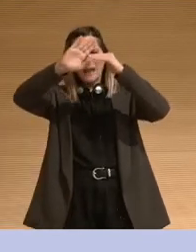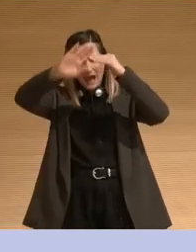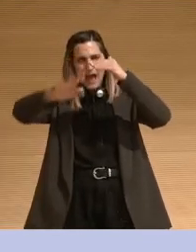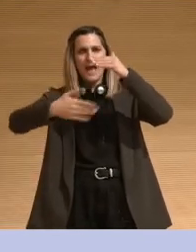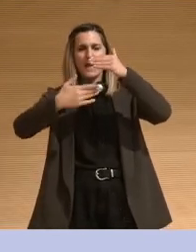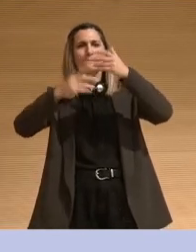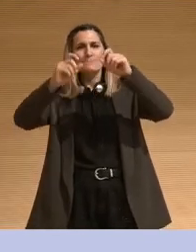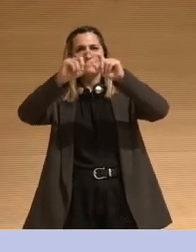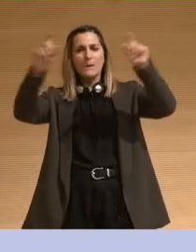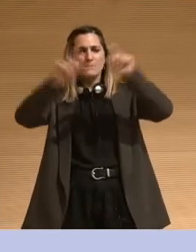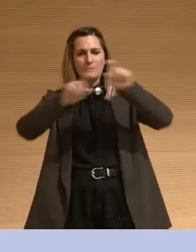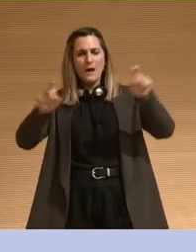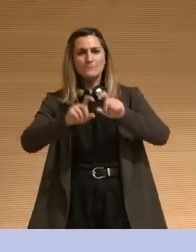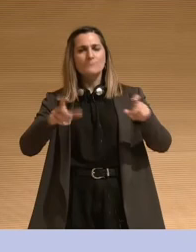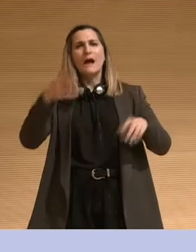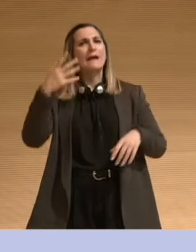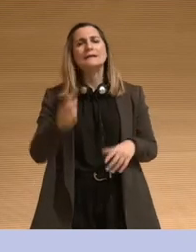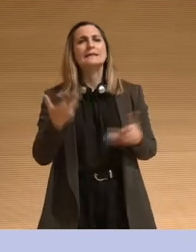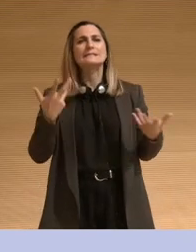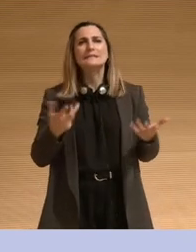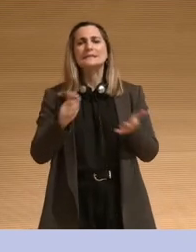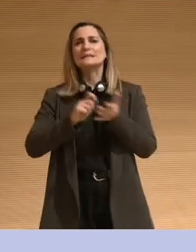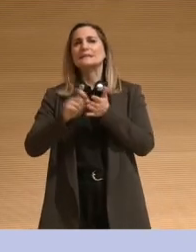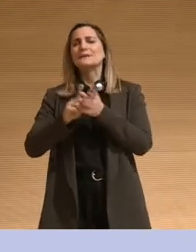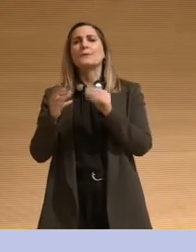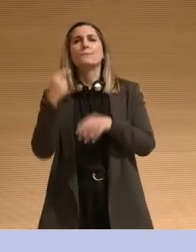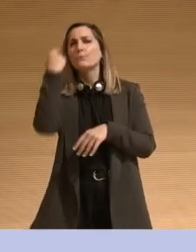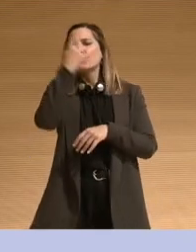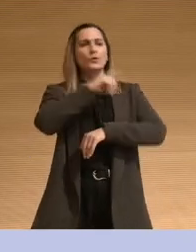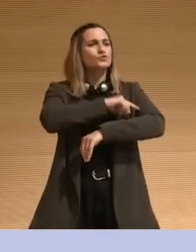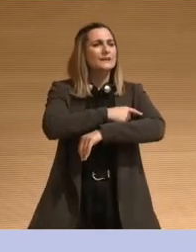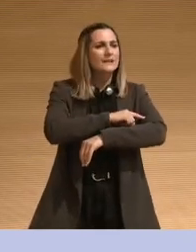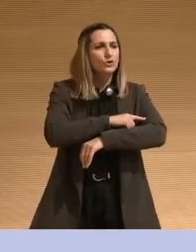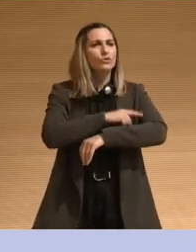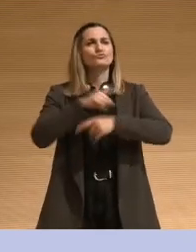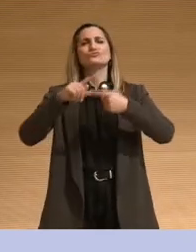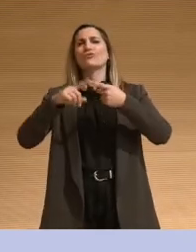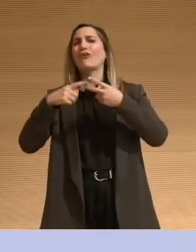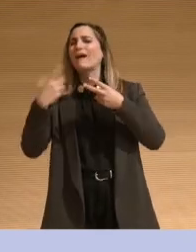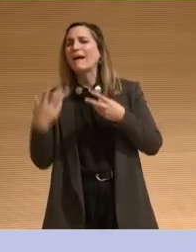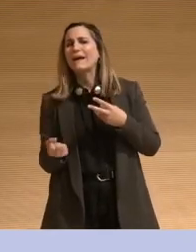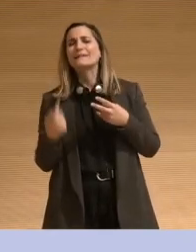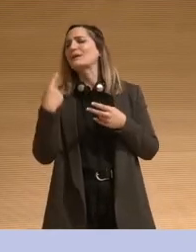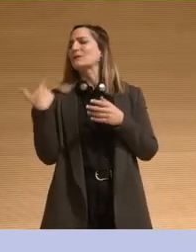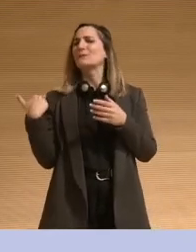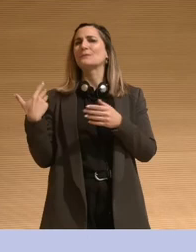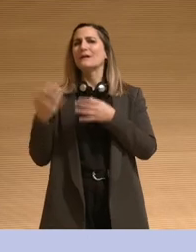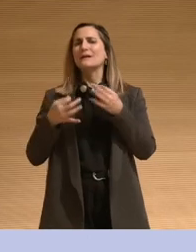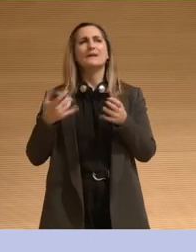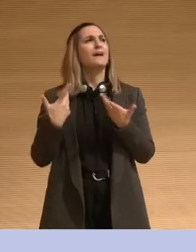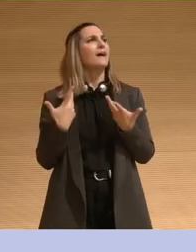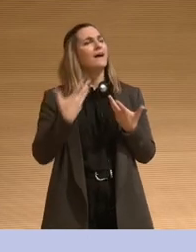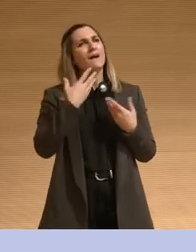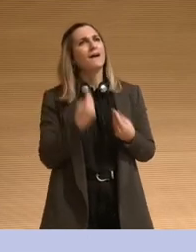συνταγογραφήσεις, άειλη συνταγογράφηση, προσωπικός γιατρός και όλα αυτά που ακούμε τώρα τελευταία, και σκέφτηκα τι